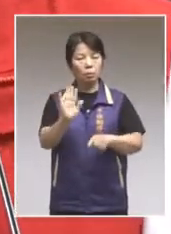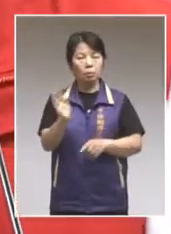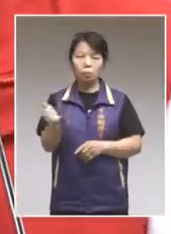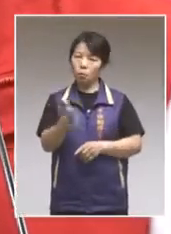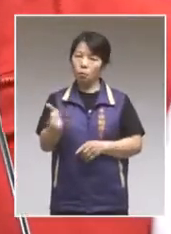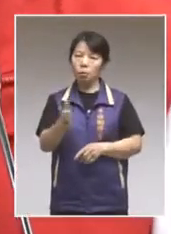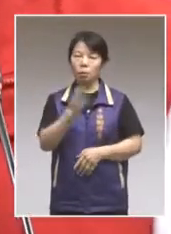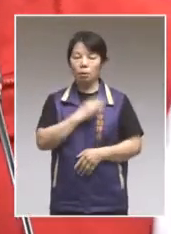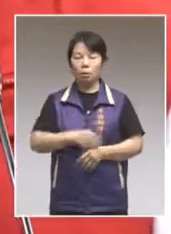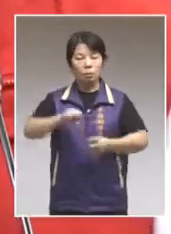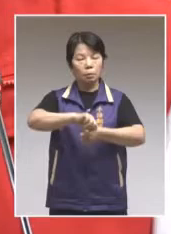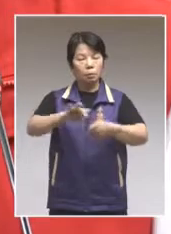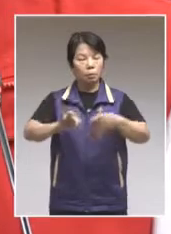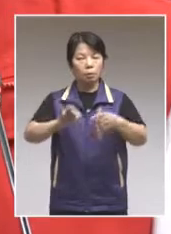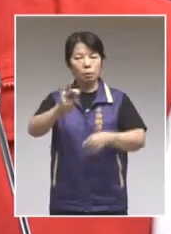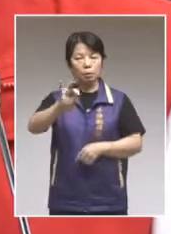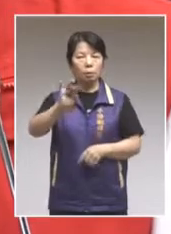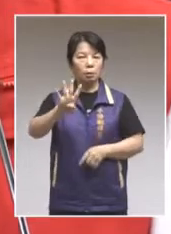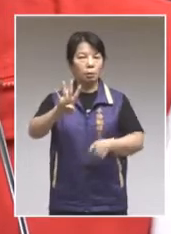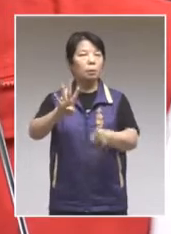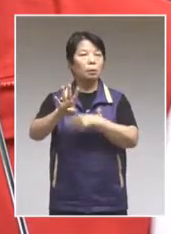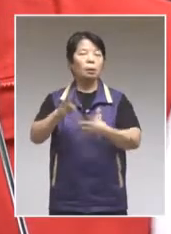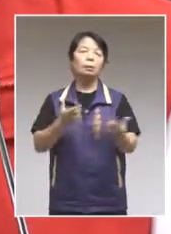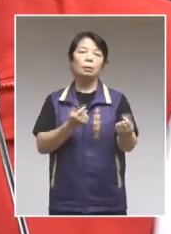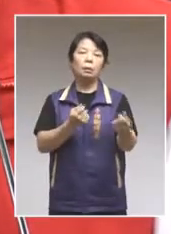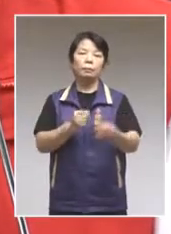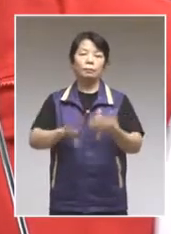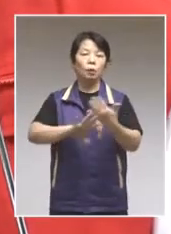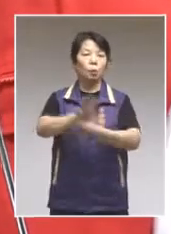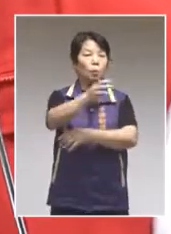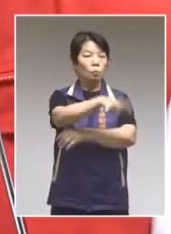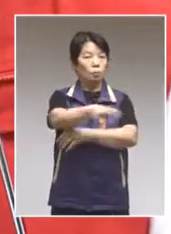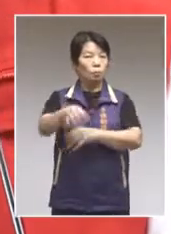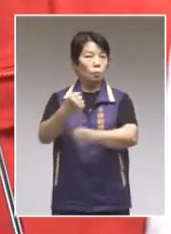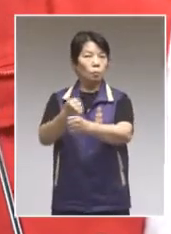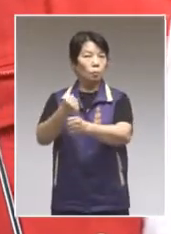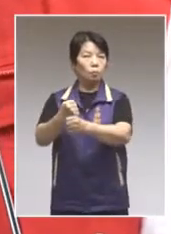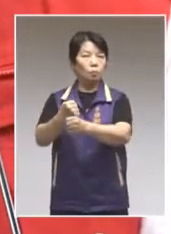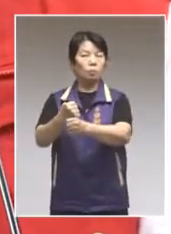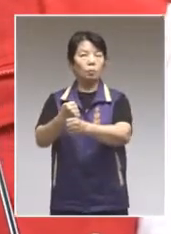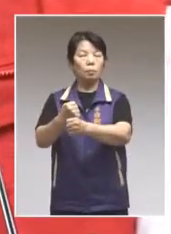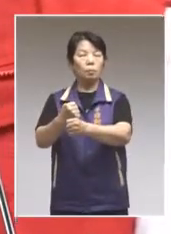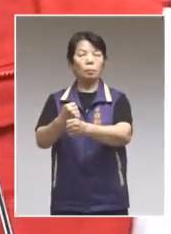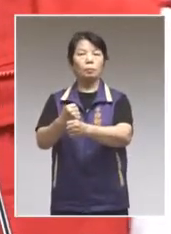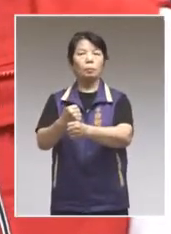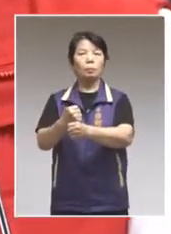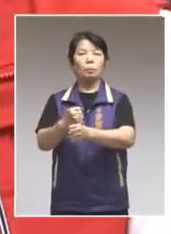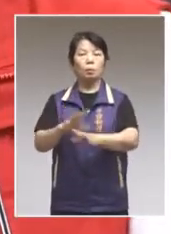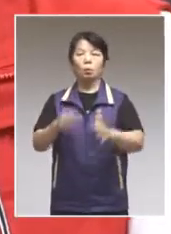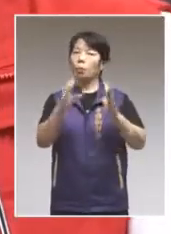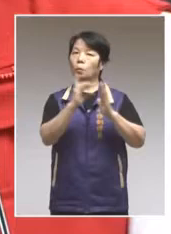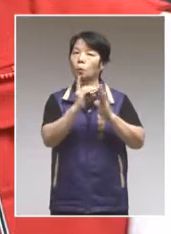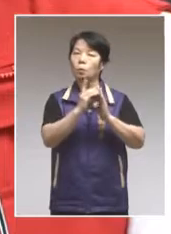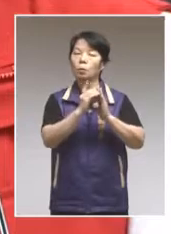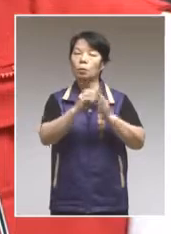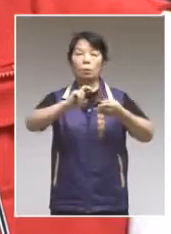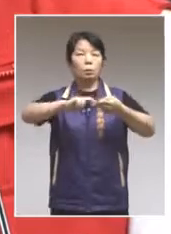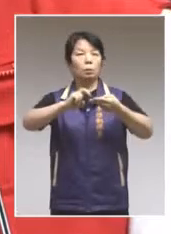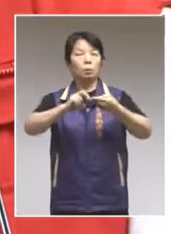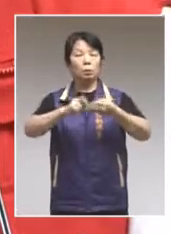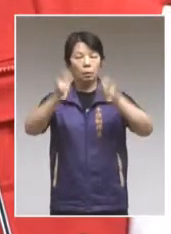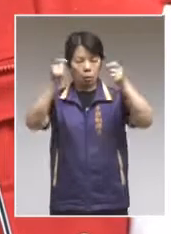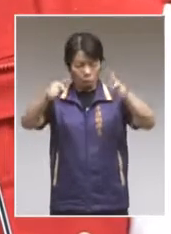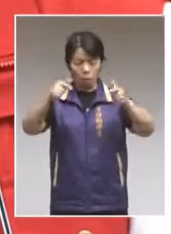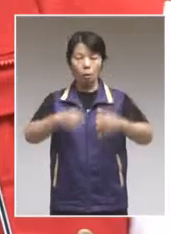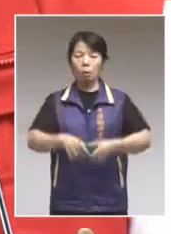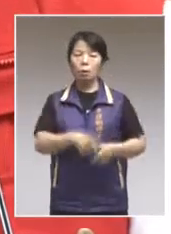总共大概100例。简单讲，都是在外县市工作，那户籍在高雄，那有一些没有回